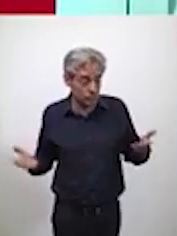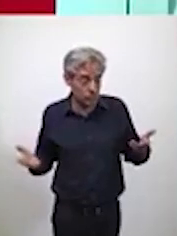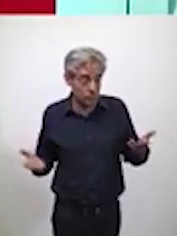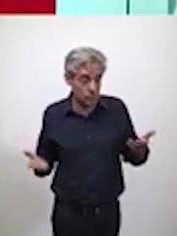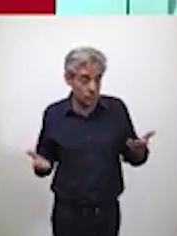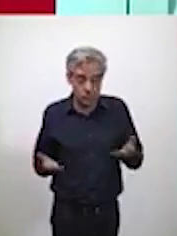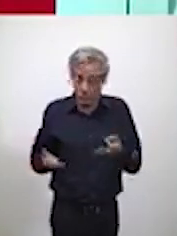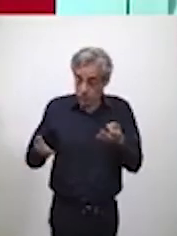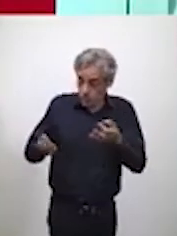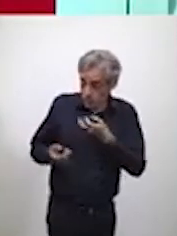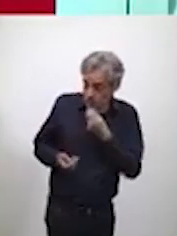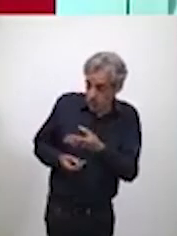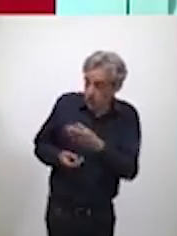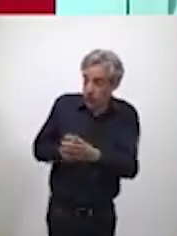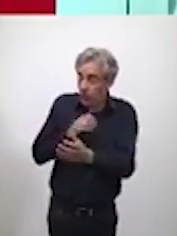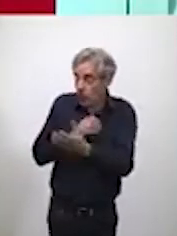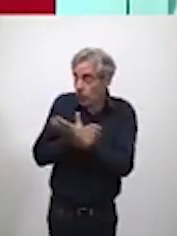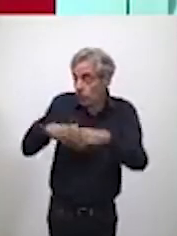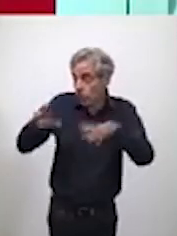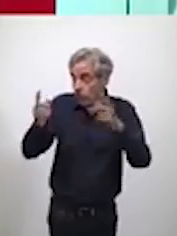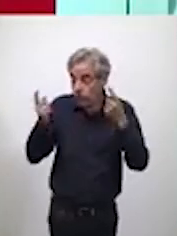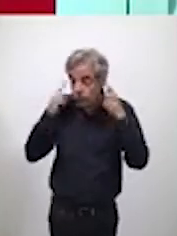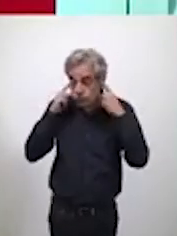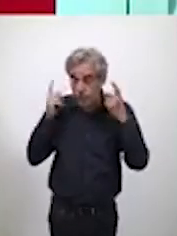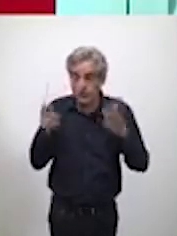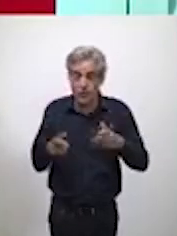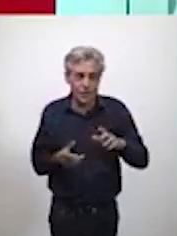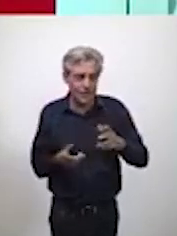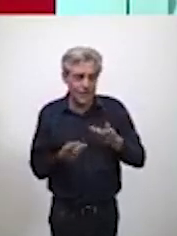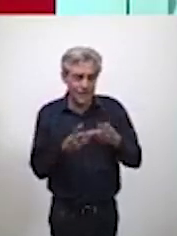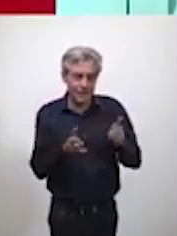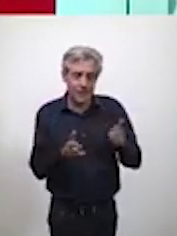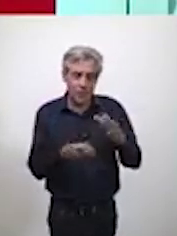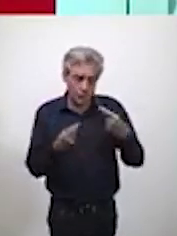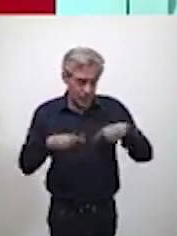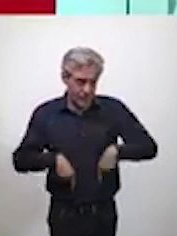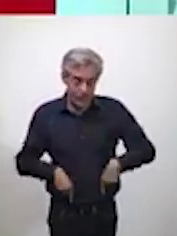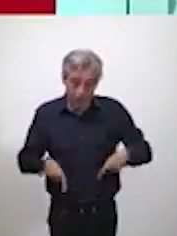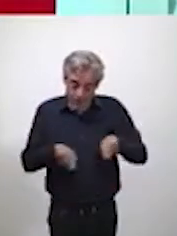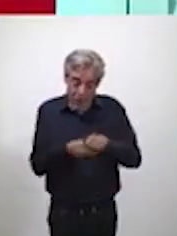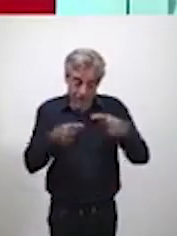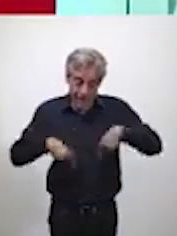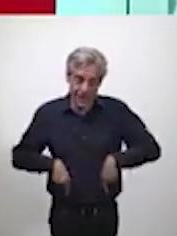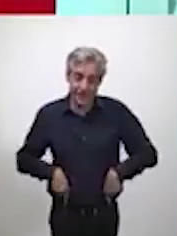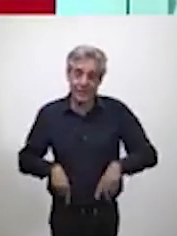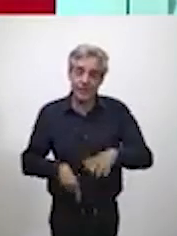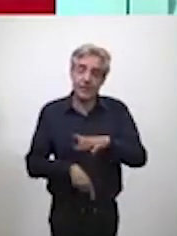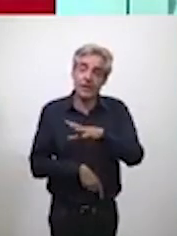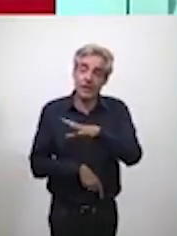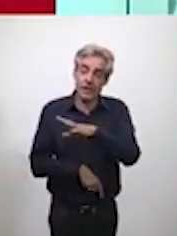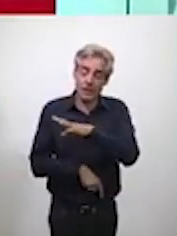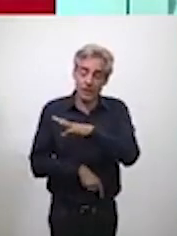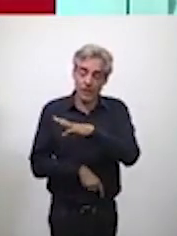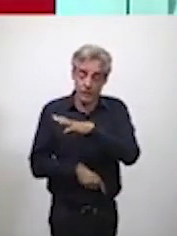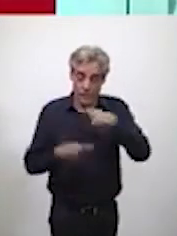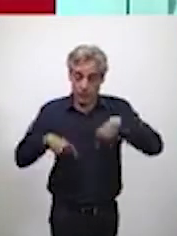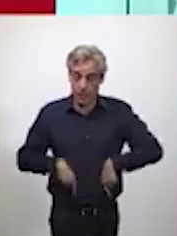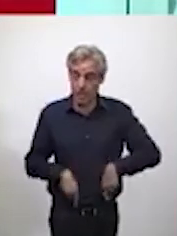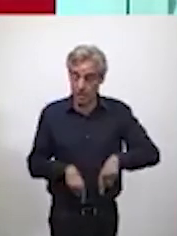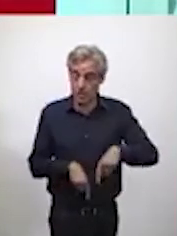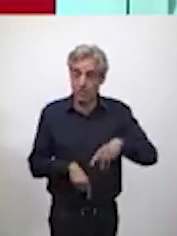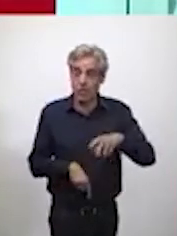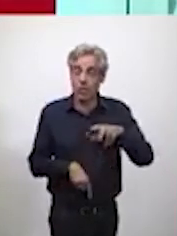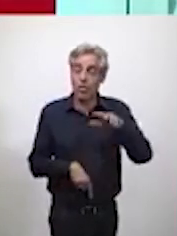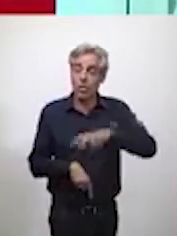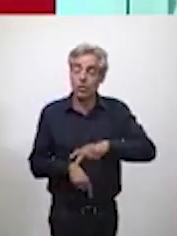voulez pas l'entendre, c'est qu'aucune collectivité, ni même l'État, puisque j'ai eu à l'époque Mme Vargon, ministre du Logement au téléphone, aucune